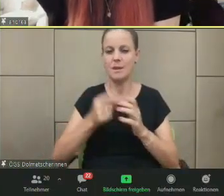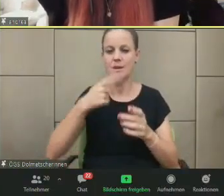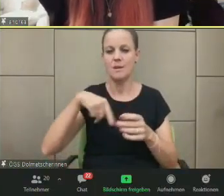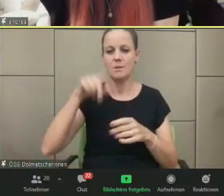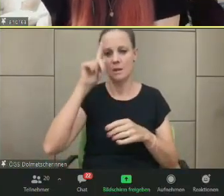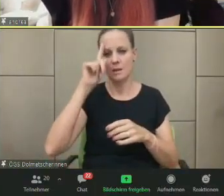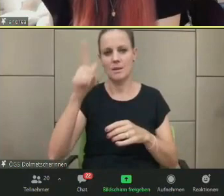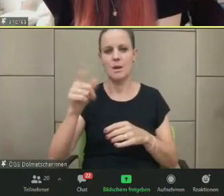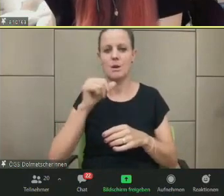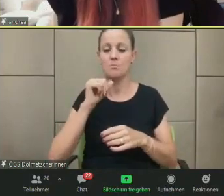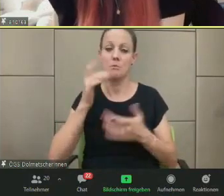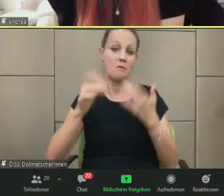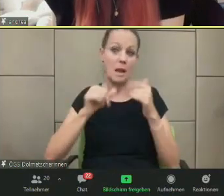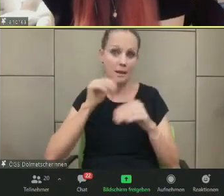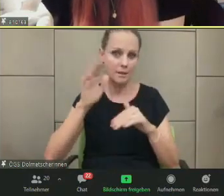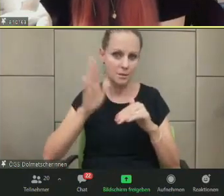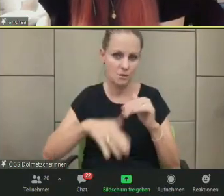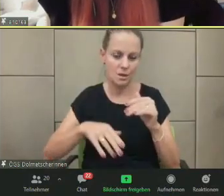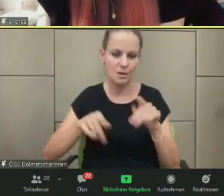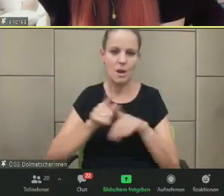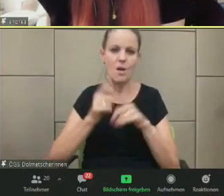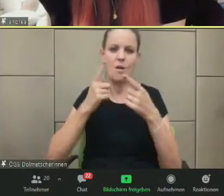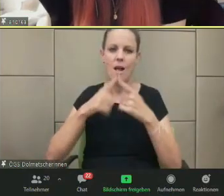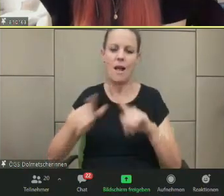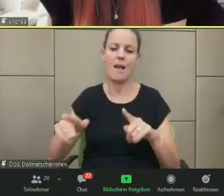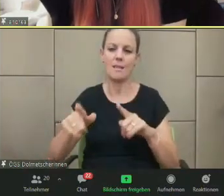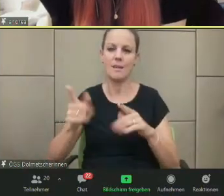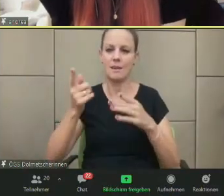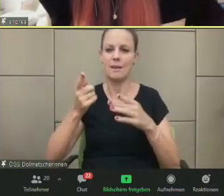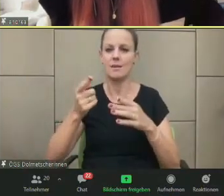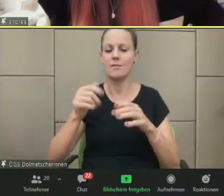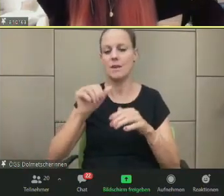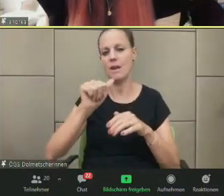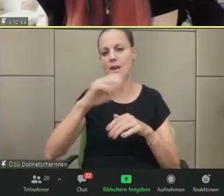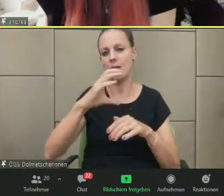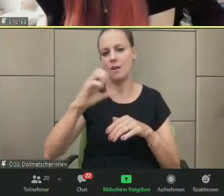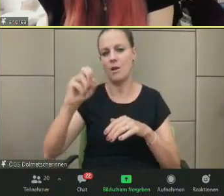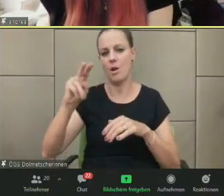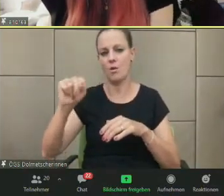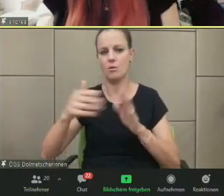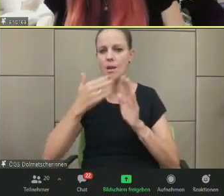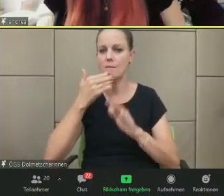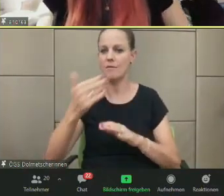wäre vielleicht gut, auch andere Accounts zu empfehlen und andere Menschen, die auf Social